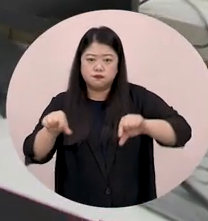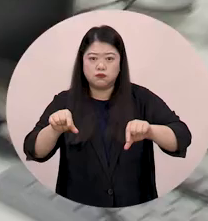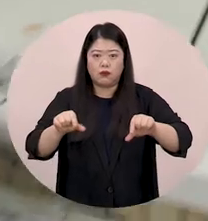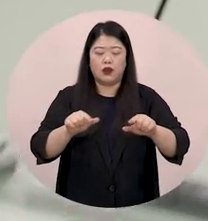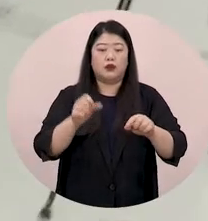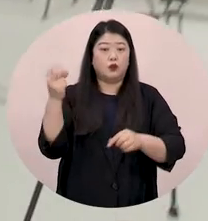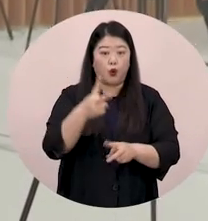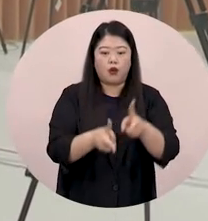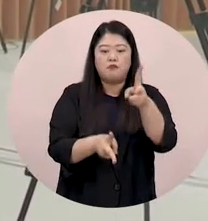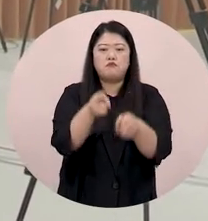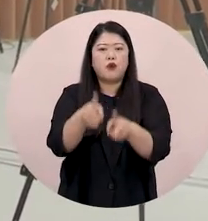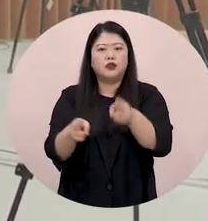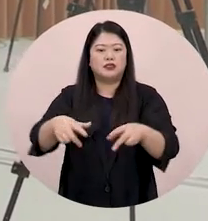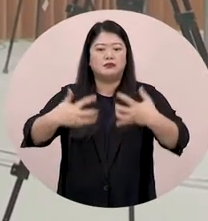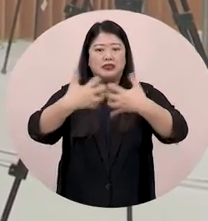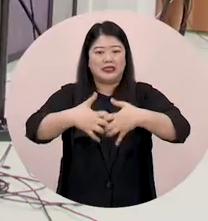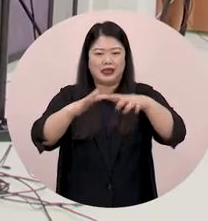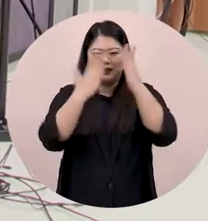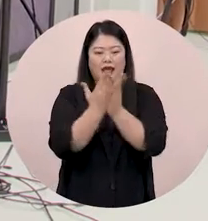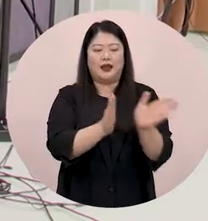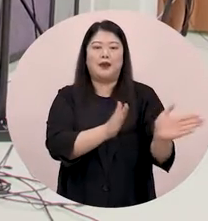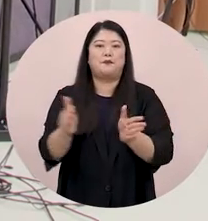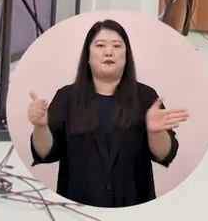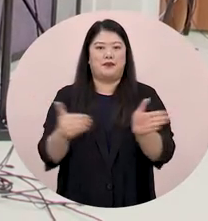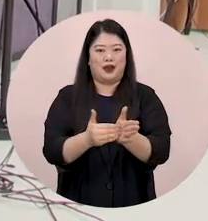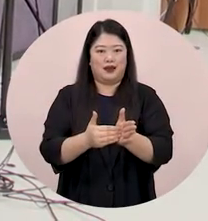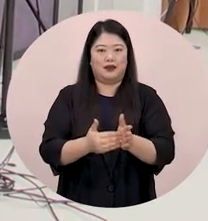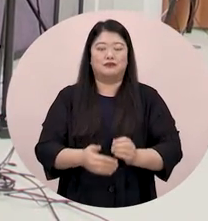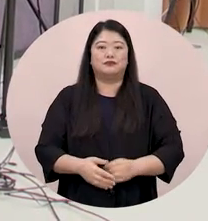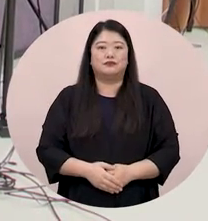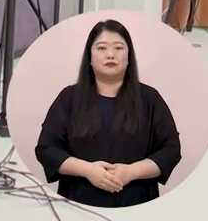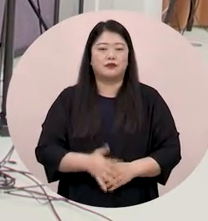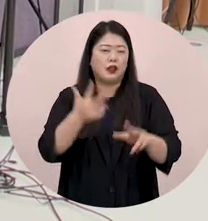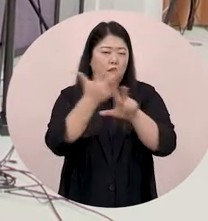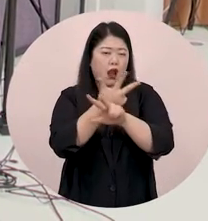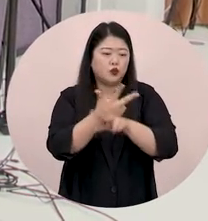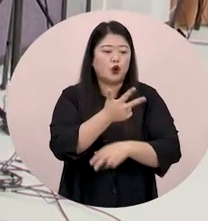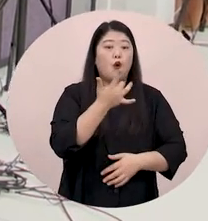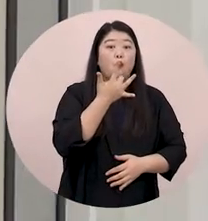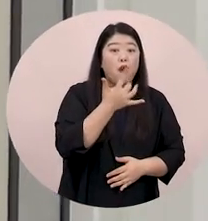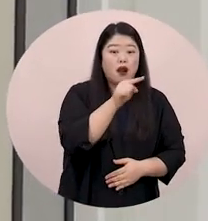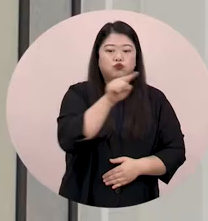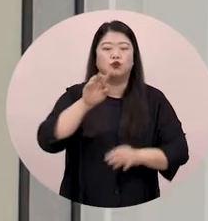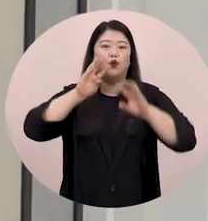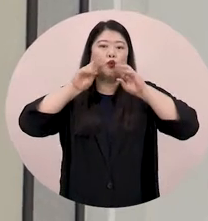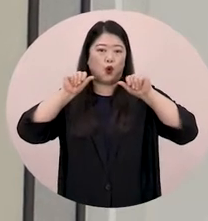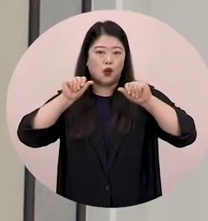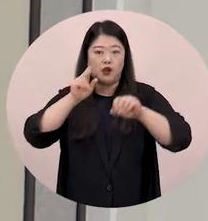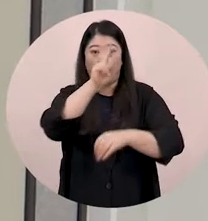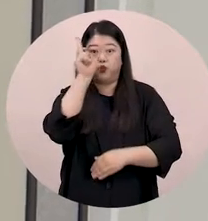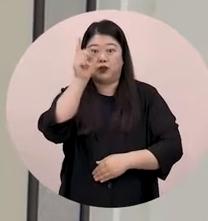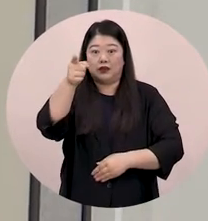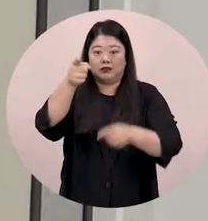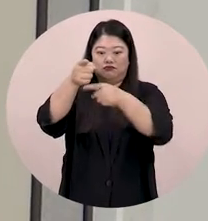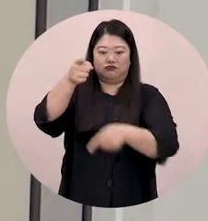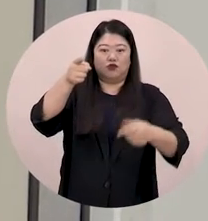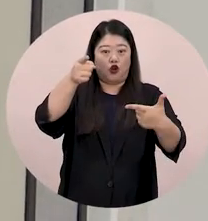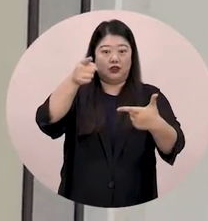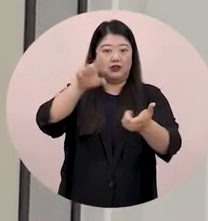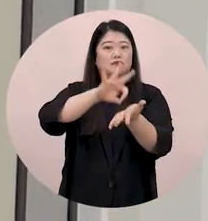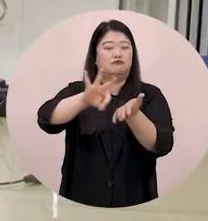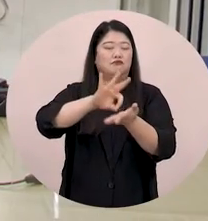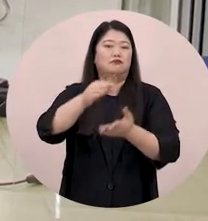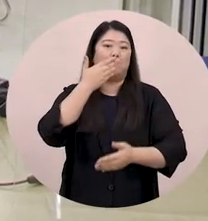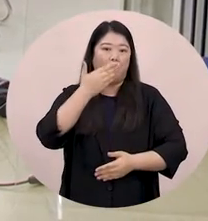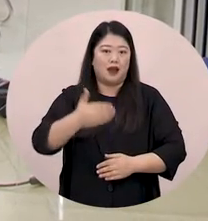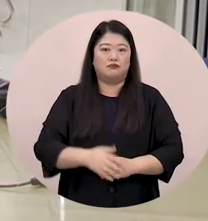등 방송에 필요한 장비와 편집 장비도 두루 갖추고 있습니다. 매주 화요일부터 토요일 오후 1시부터